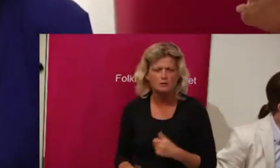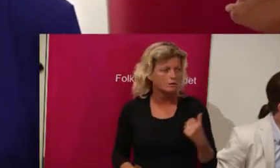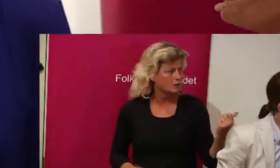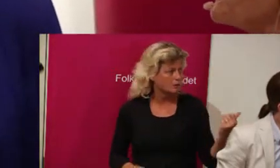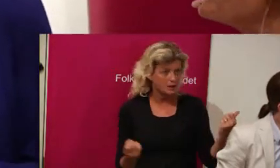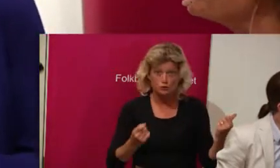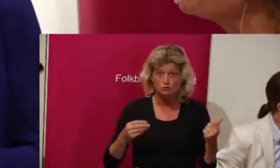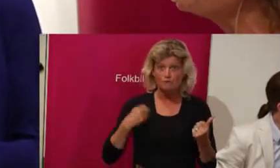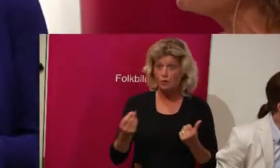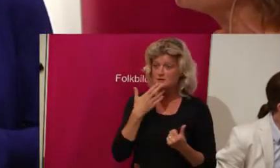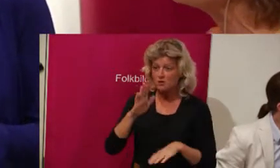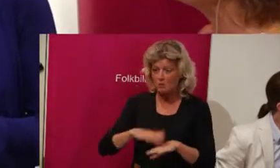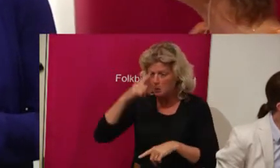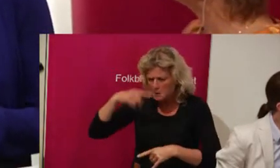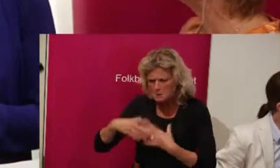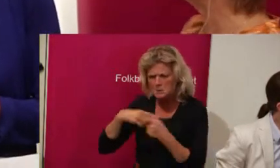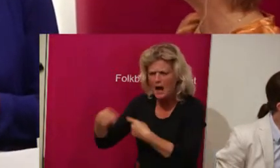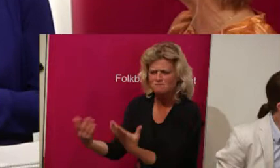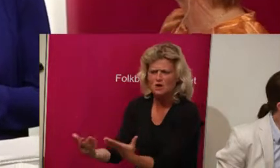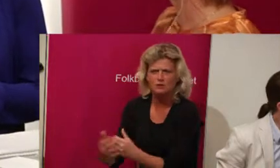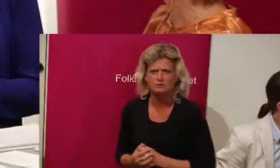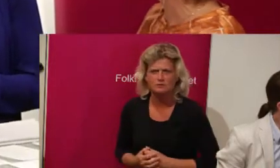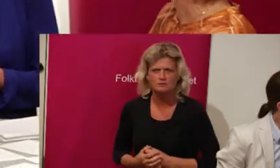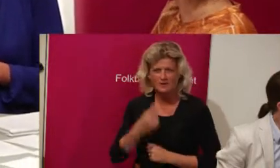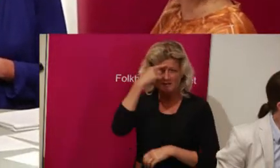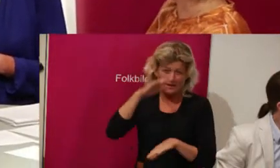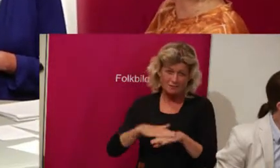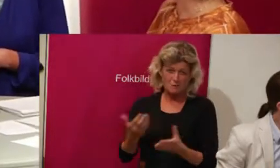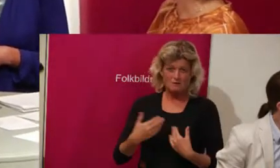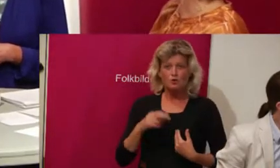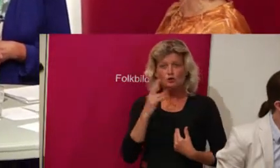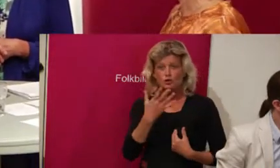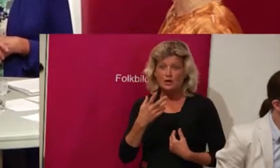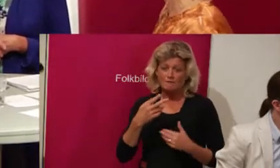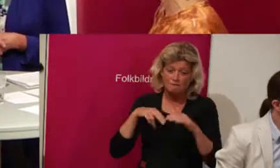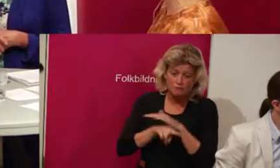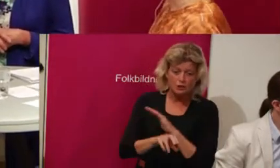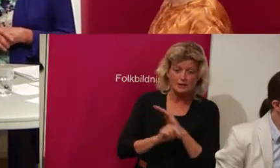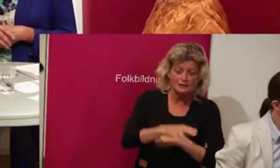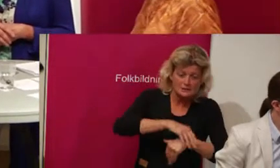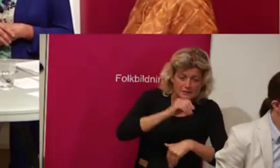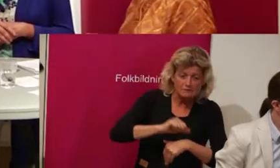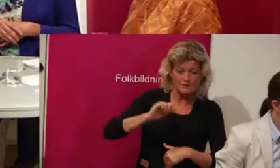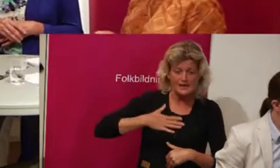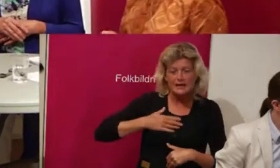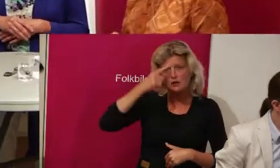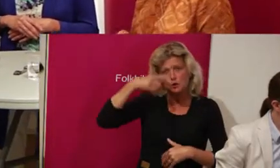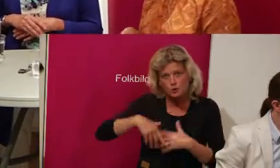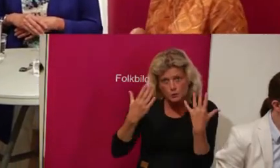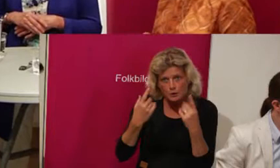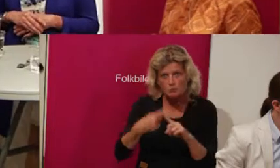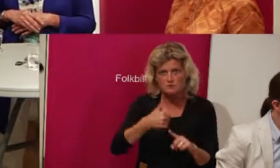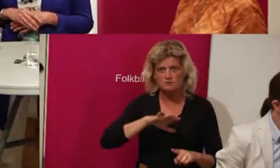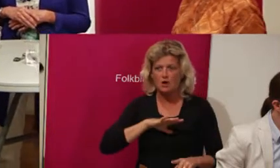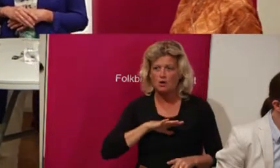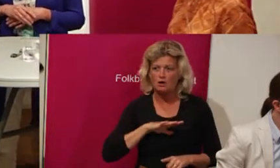Är det någon som vill svara på det? Jag tänker att det kommer nya grupper av människor till Sverige som har en annan kultur med sig. Och vi har ett studieförbund som heter